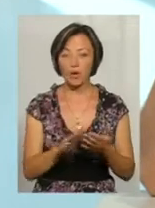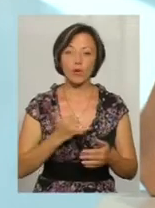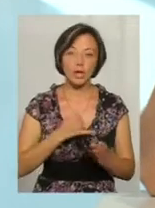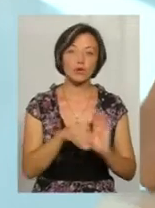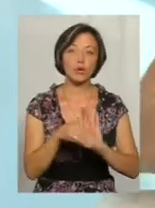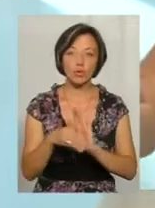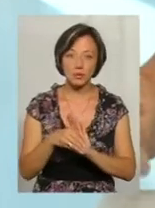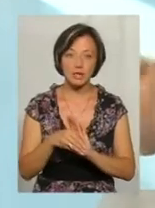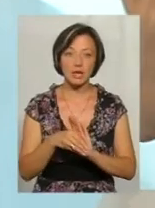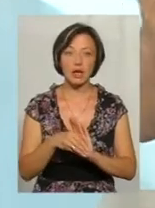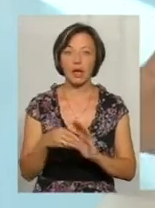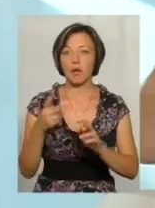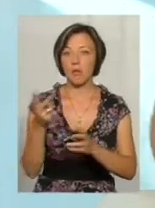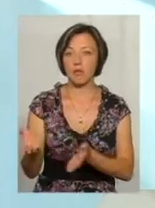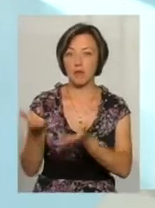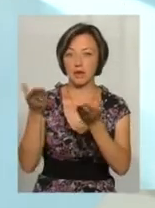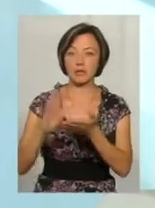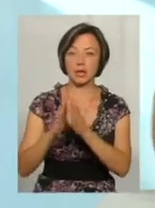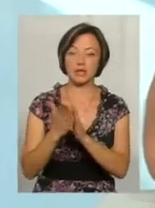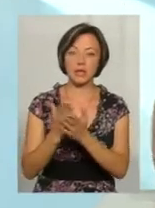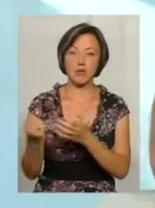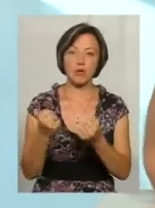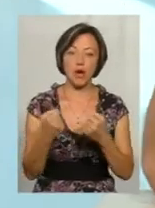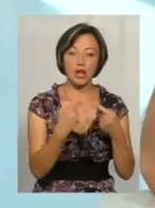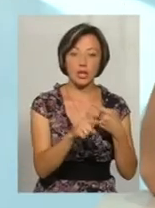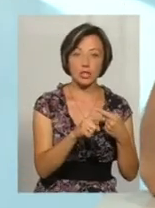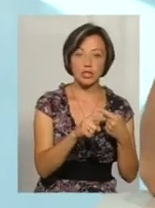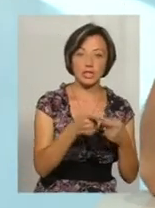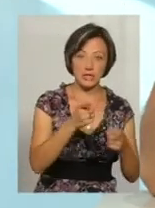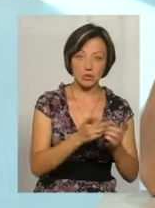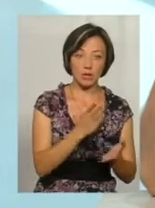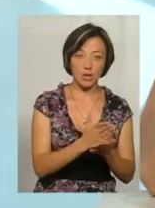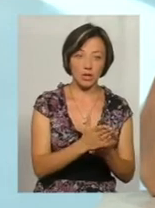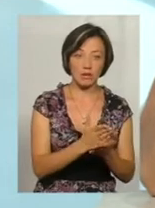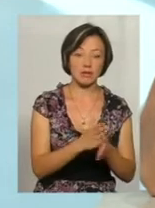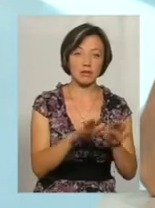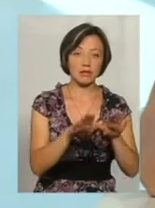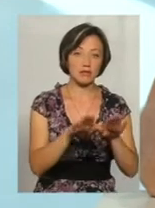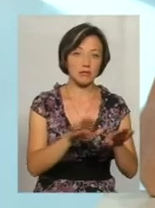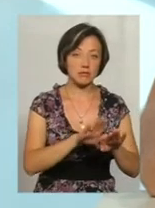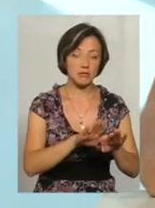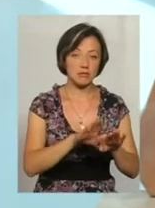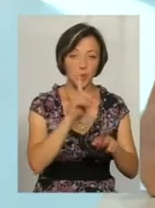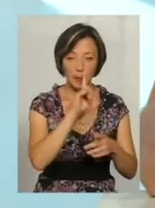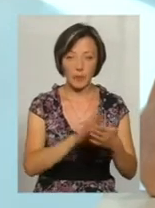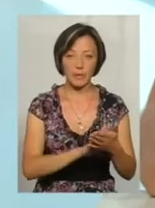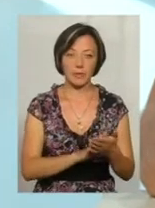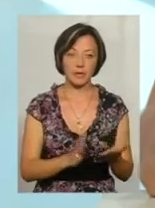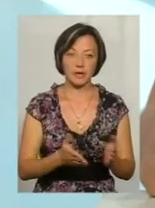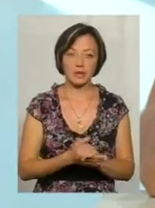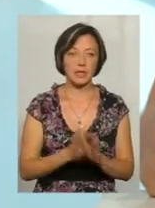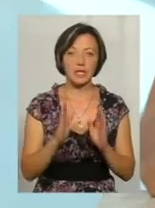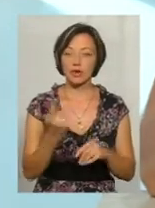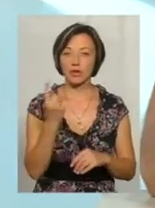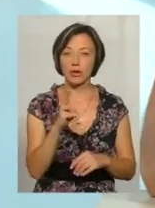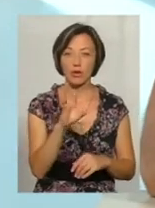корупція для одних, це треба випечувати ситуацію, ніби є боротьба. А там, де дійсно воно є, тих і гладь. І, до речі, не тільки один Корнійчук, сьогодні